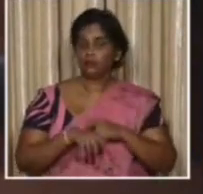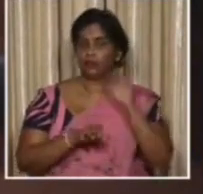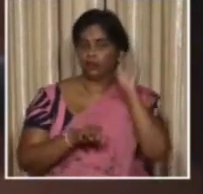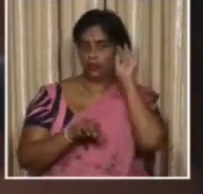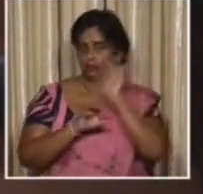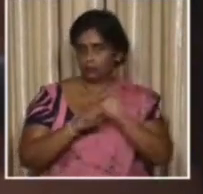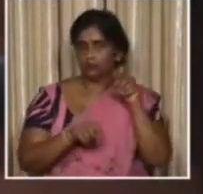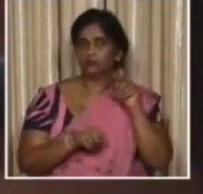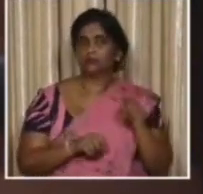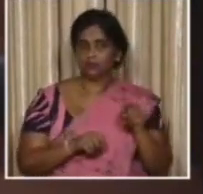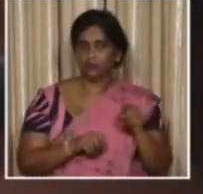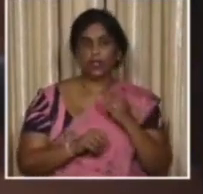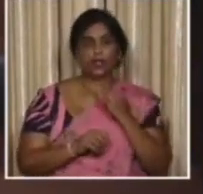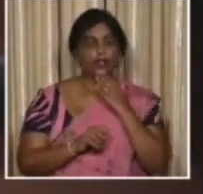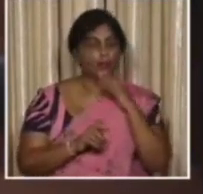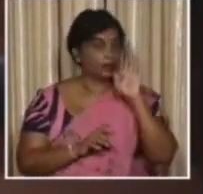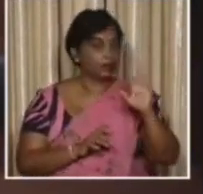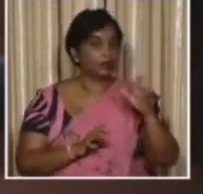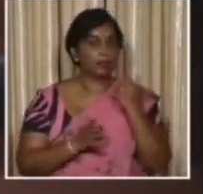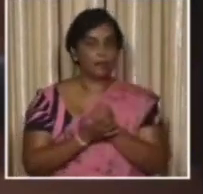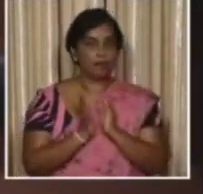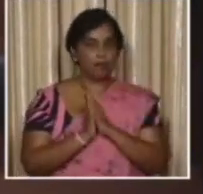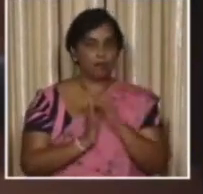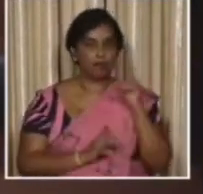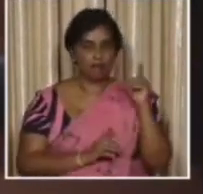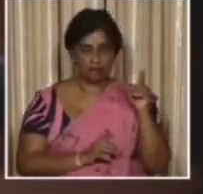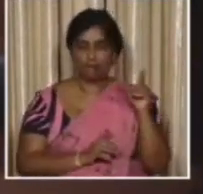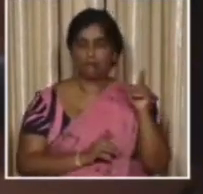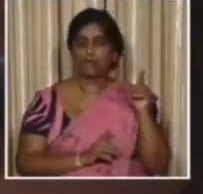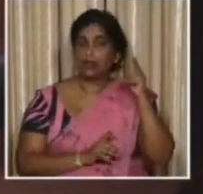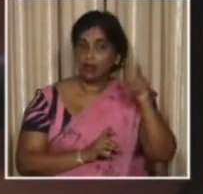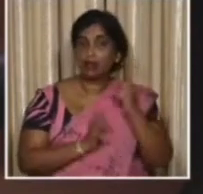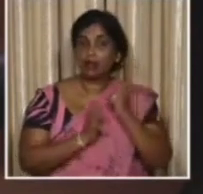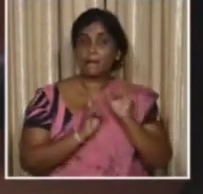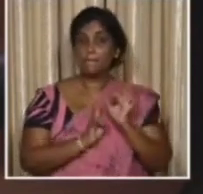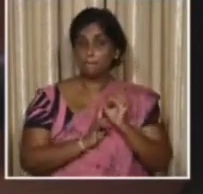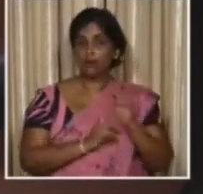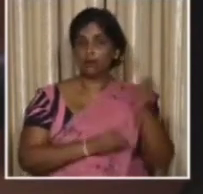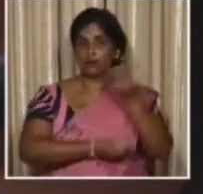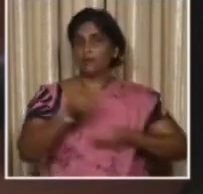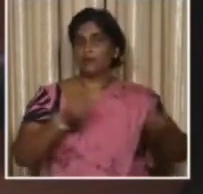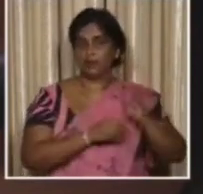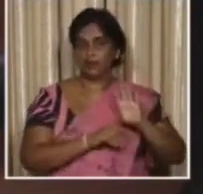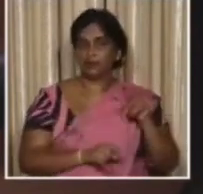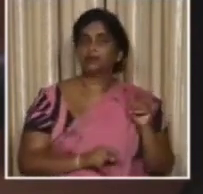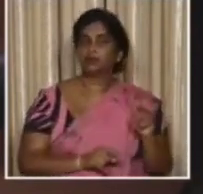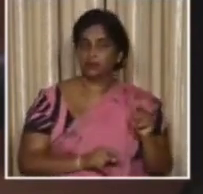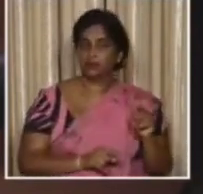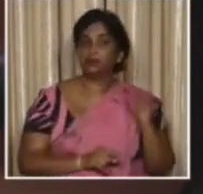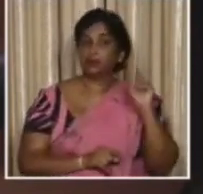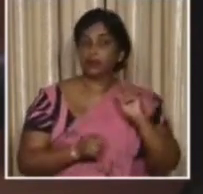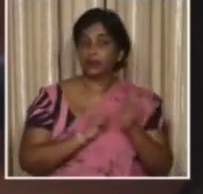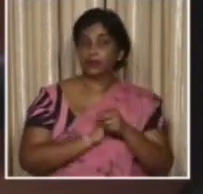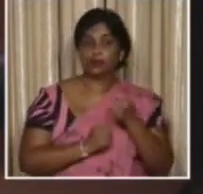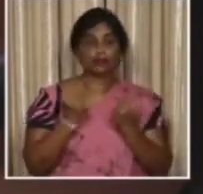කර ඇමරිකන් එක්සත් ජනපදයේ ගිණුමක් ඇති කොට තිබෙන බවත් ඒ ගිණුම පුද්ගලික ගනුදෙනු කරන්න දෙන්න කර දීලා තිබෙන බවත් මේ